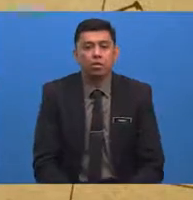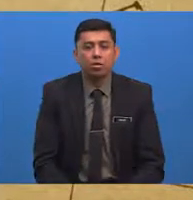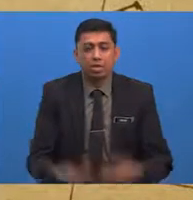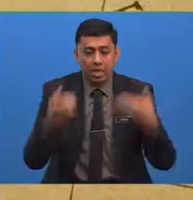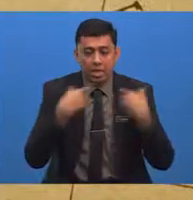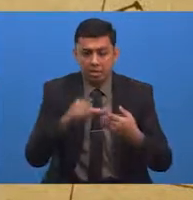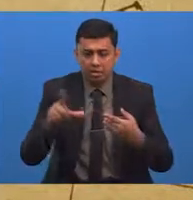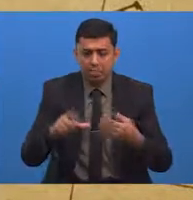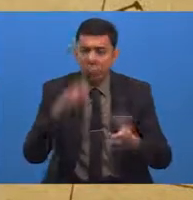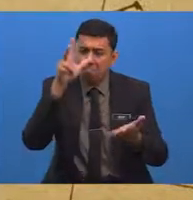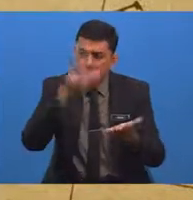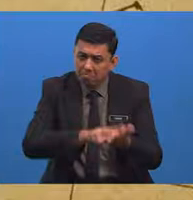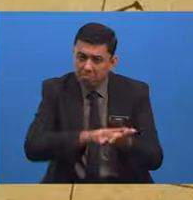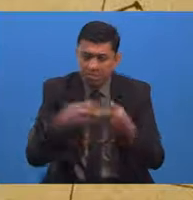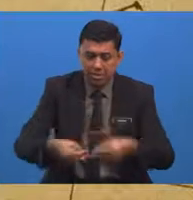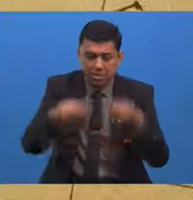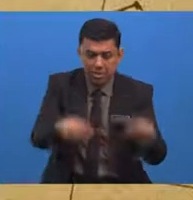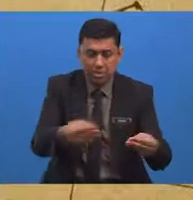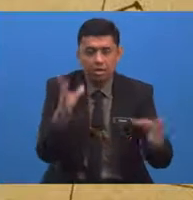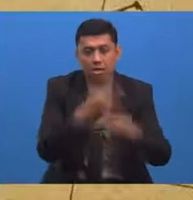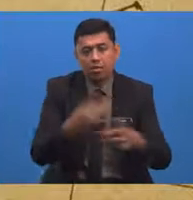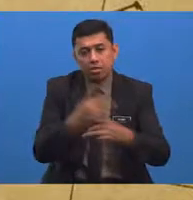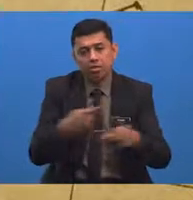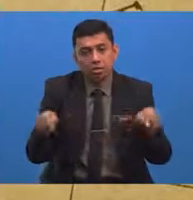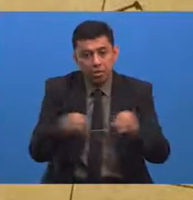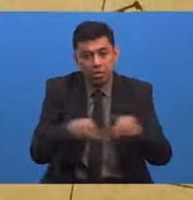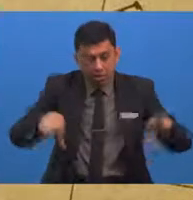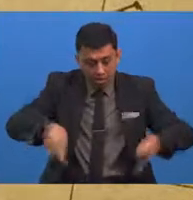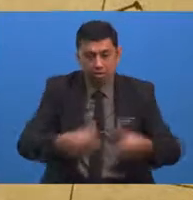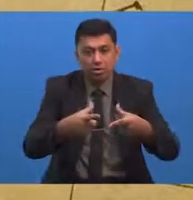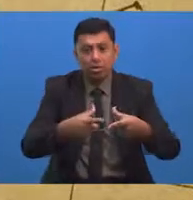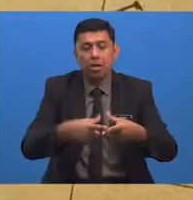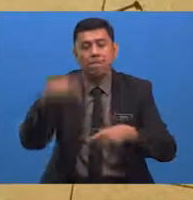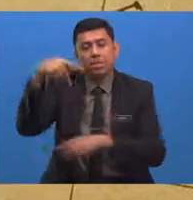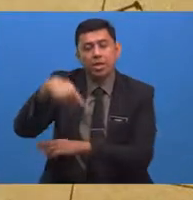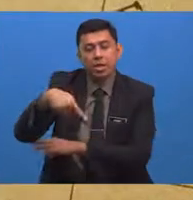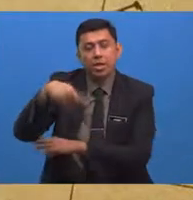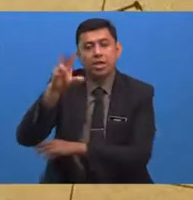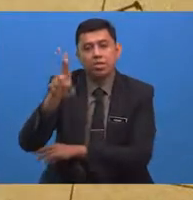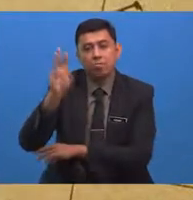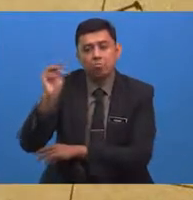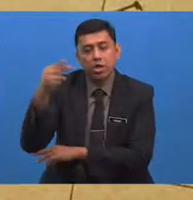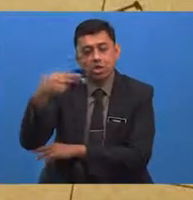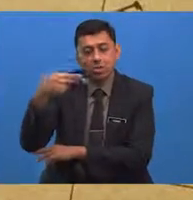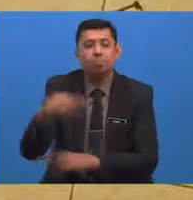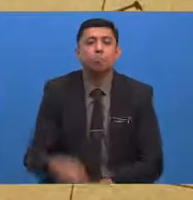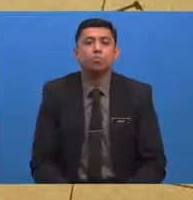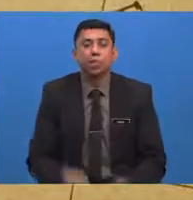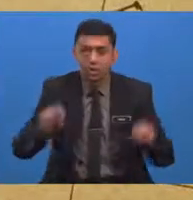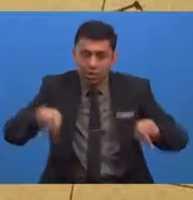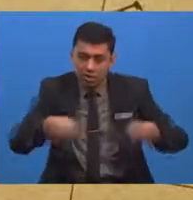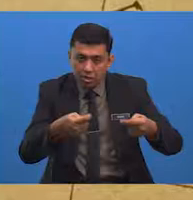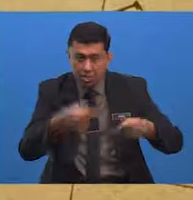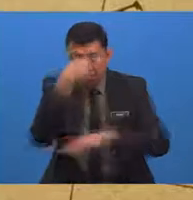bagi mengesahkan penyerahan Sarawak seperti yang dilakukan oleh Pangeran Raja Muda Hashim. Tindakan James Brooke